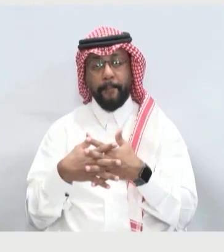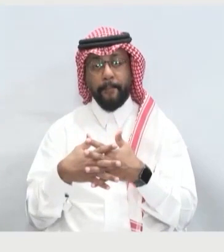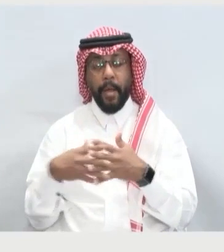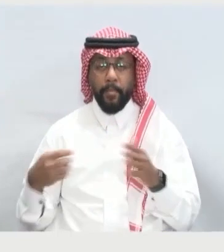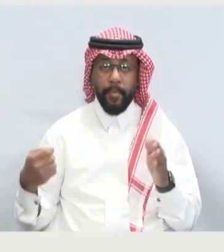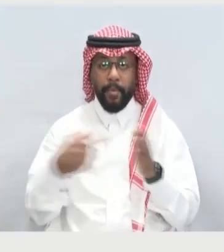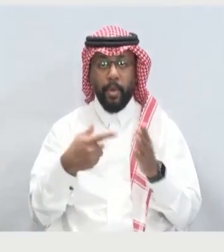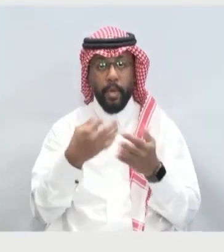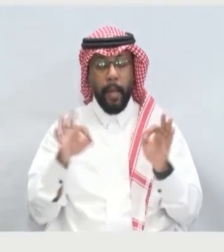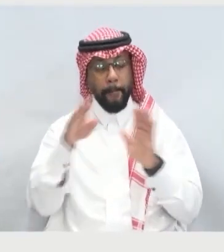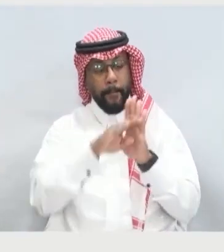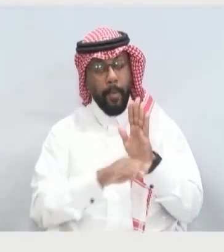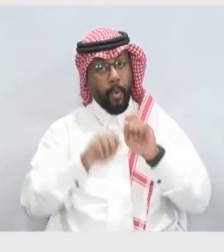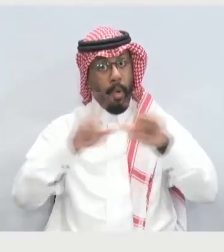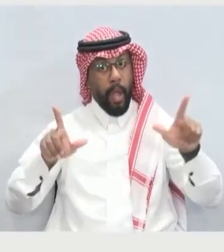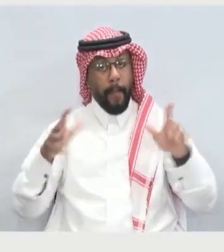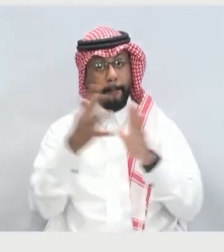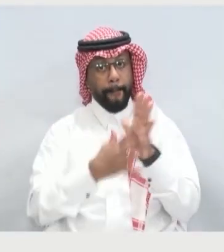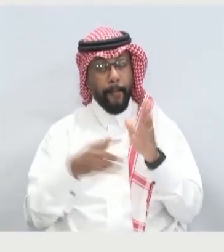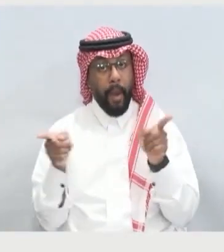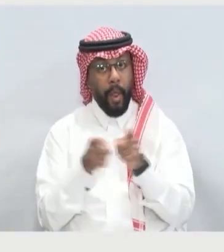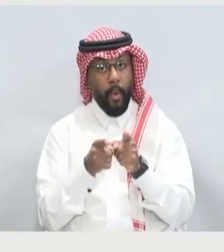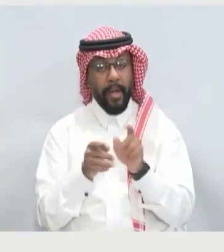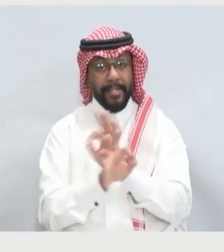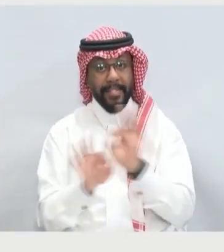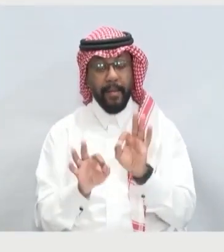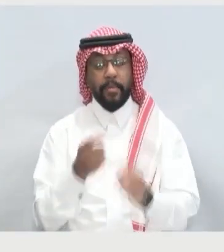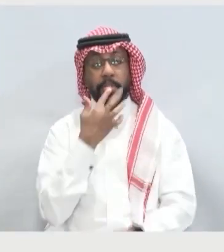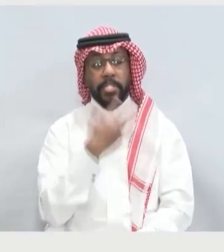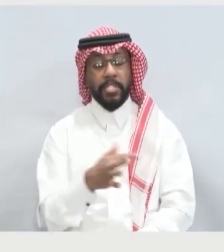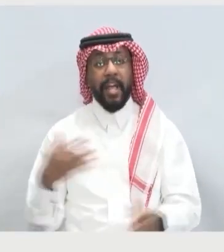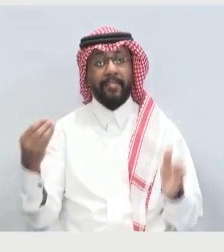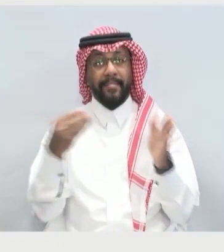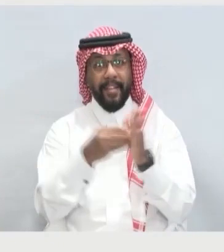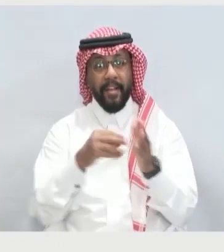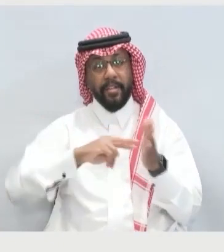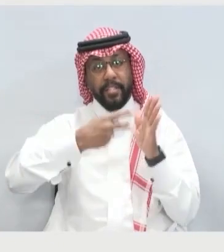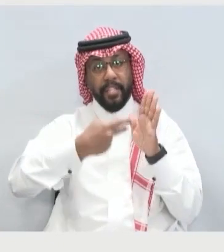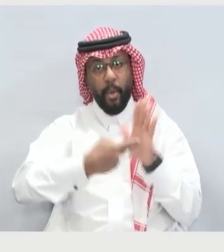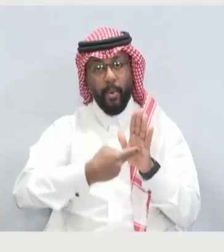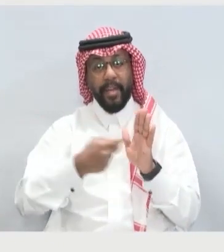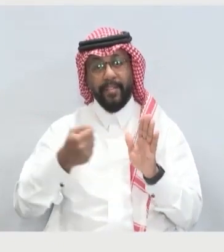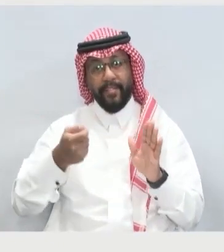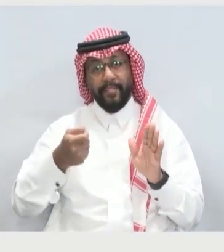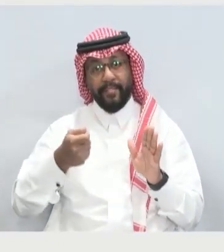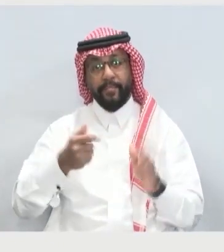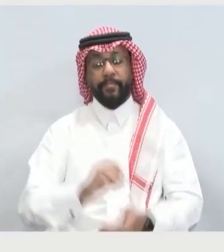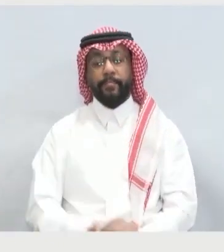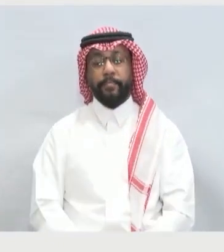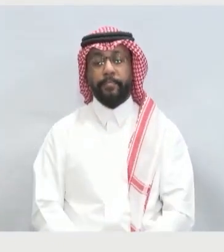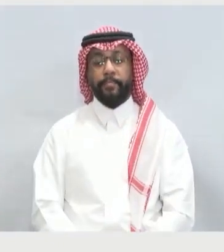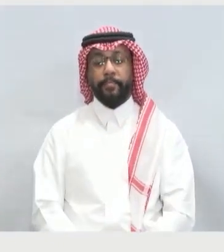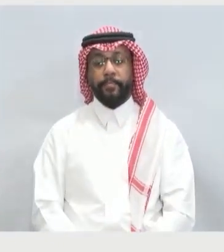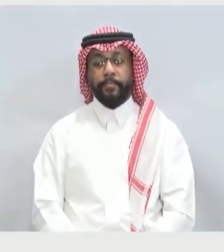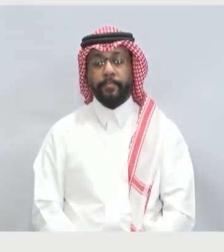لدينا اجمالي الاصول المتداوله التي يسهل وهي اسهل تحويلها الى اموال